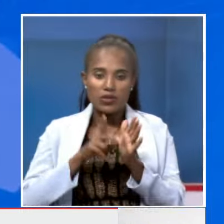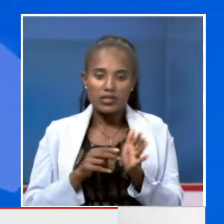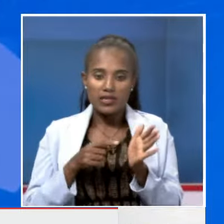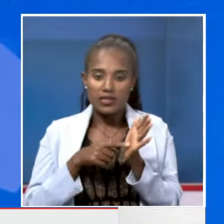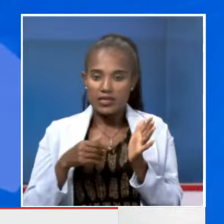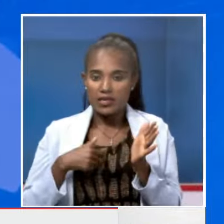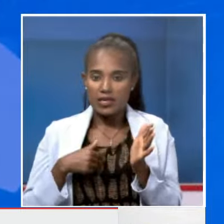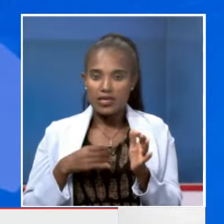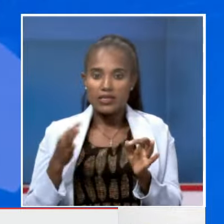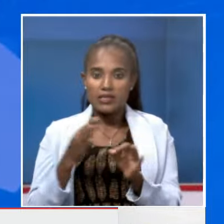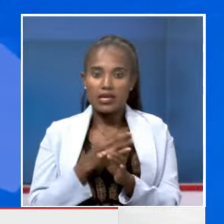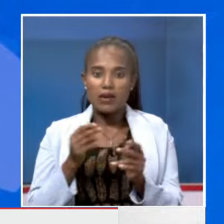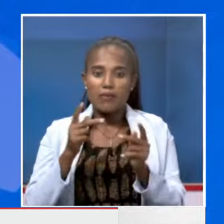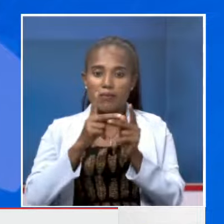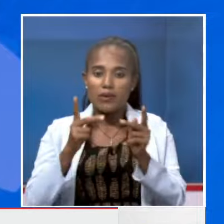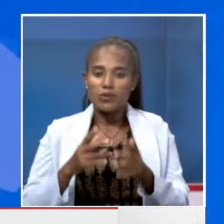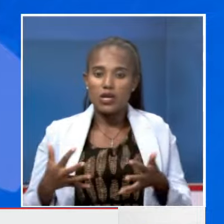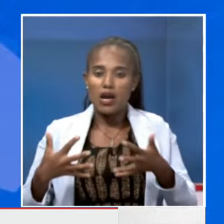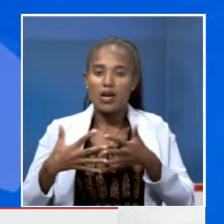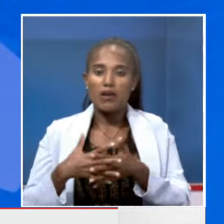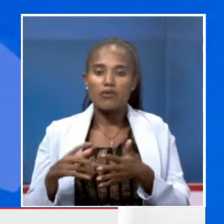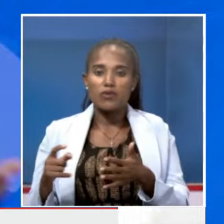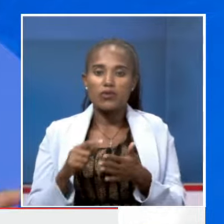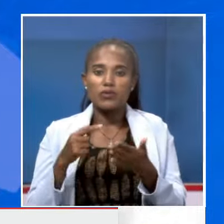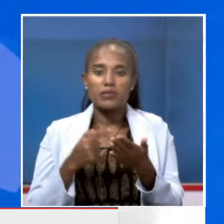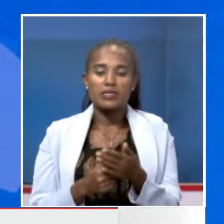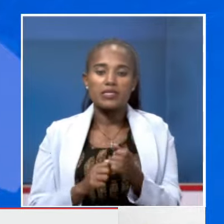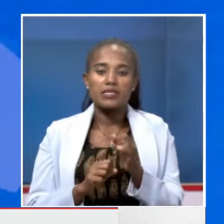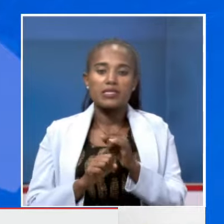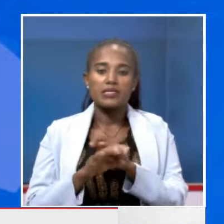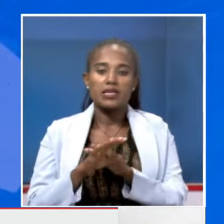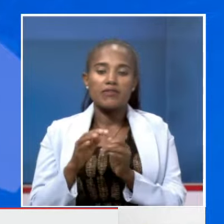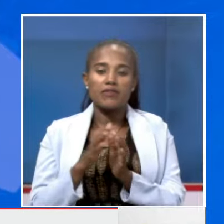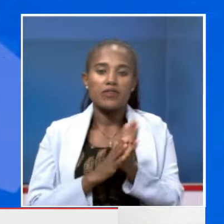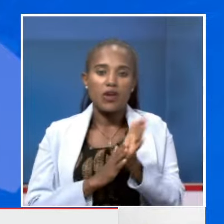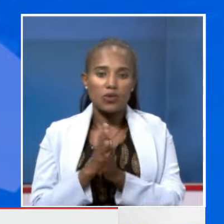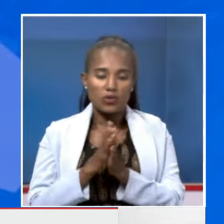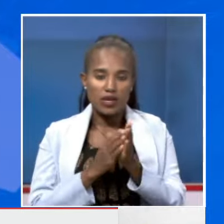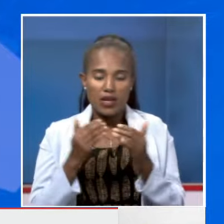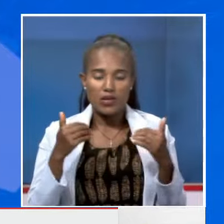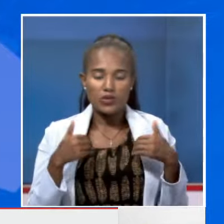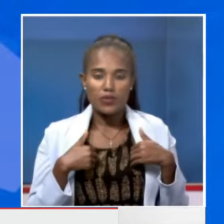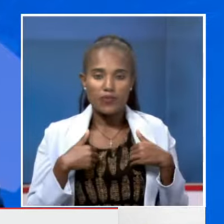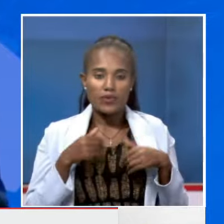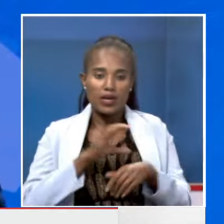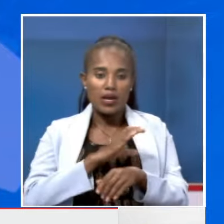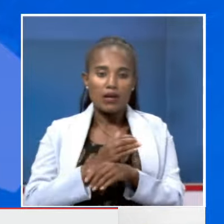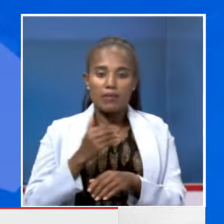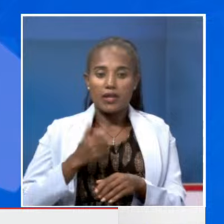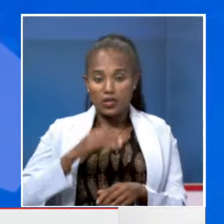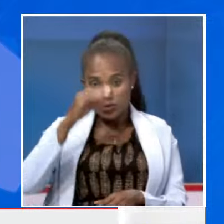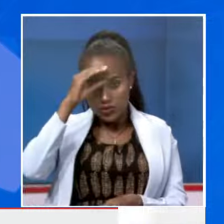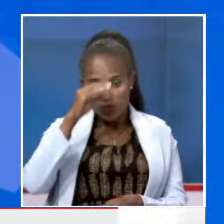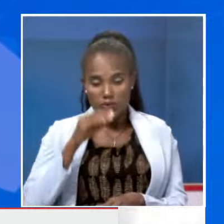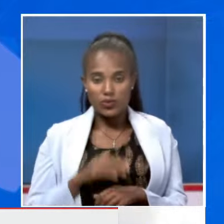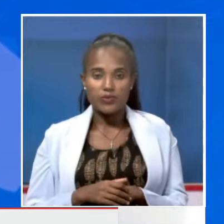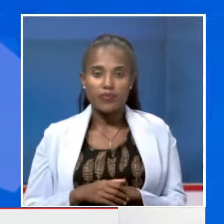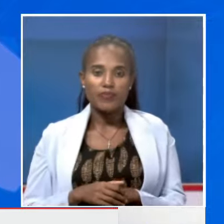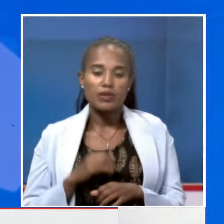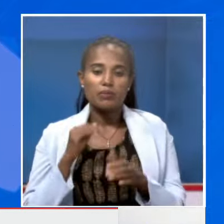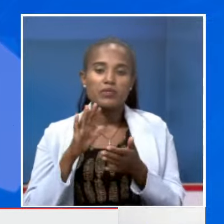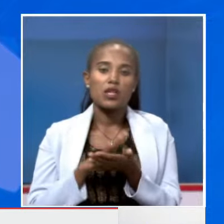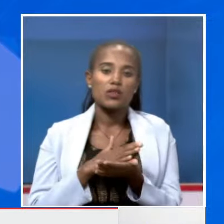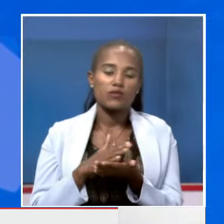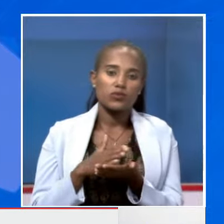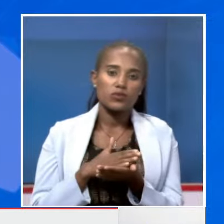ካለ፣ ኢንዱስትሪያል ፓርኮች አቃፊ ከሆኑ፣ በዚህ ዘርፍ ፍላጎት ያላቸው አቅም ያላቸው ሰዎች